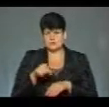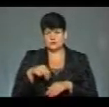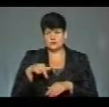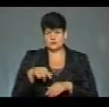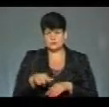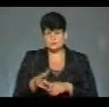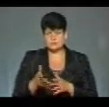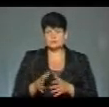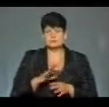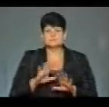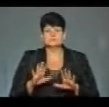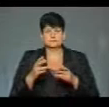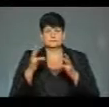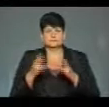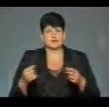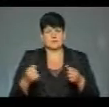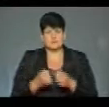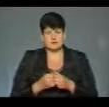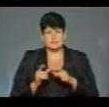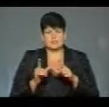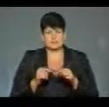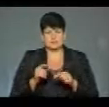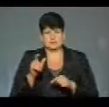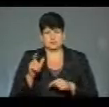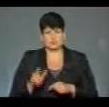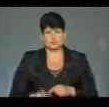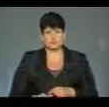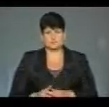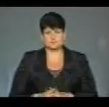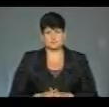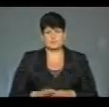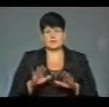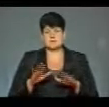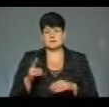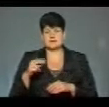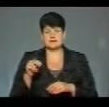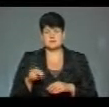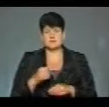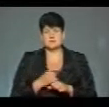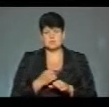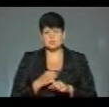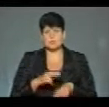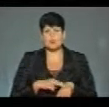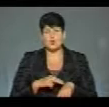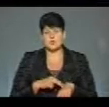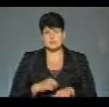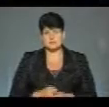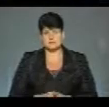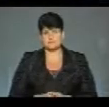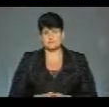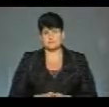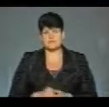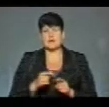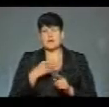пішохідному переході трапилася аварія. Наїхали на людину. На місці ДТП працює поліція. Зі